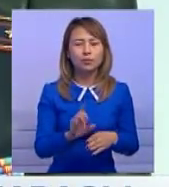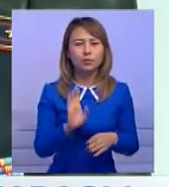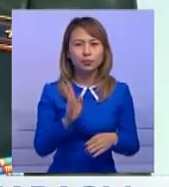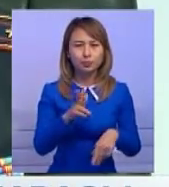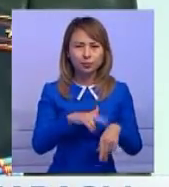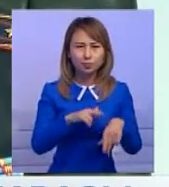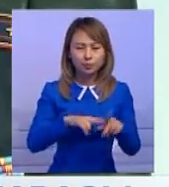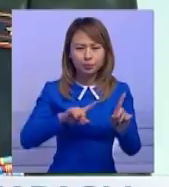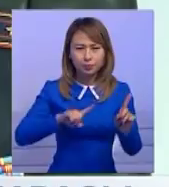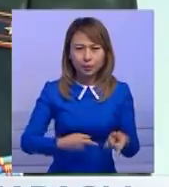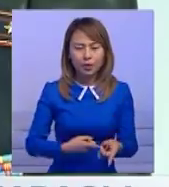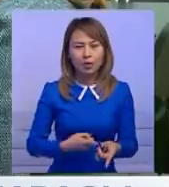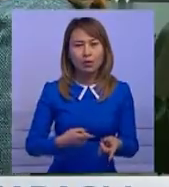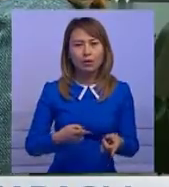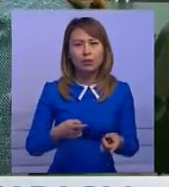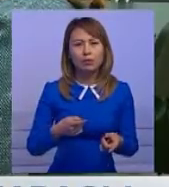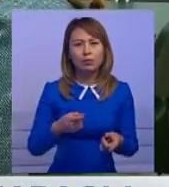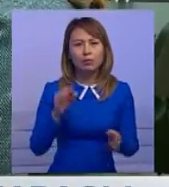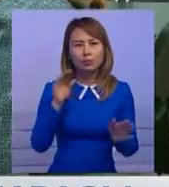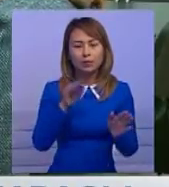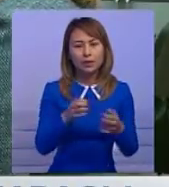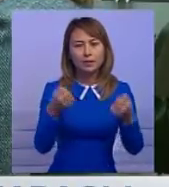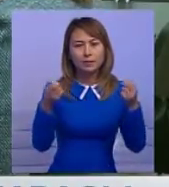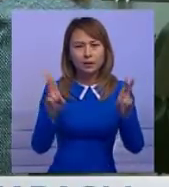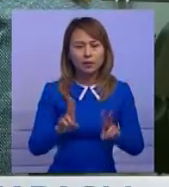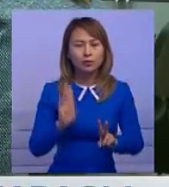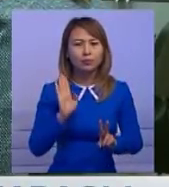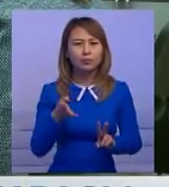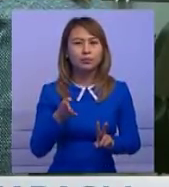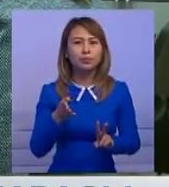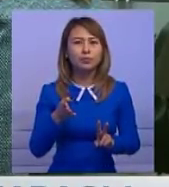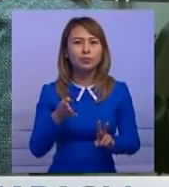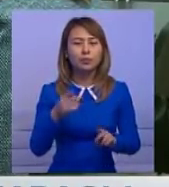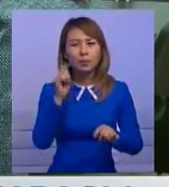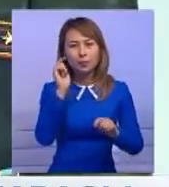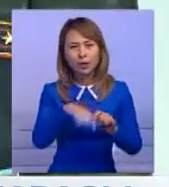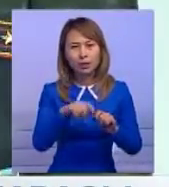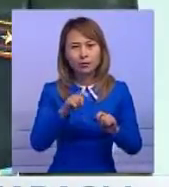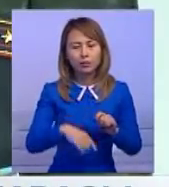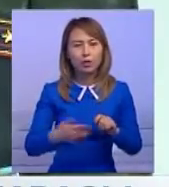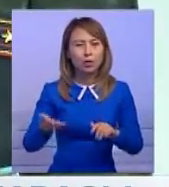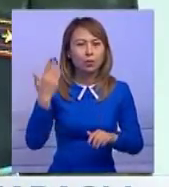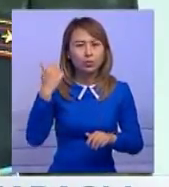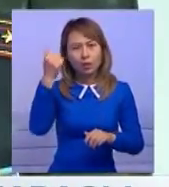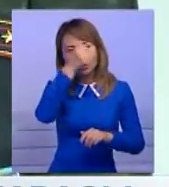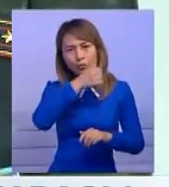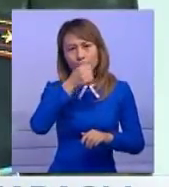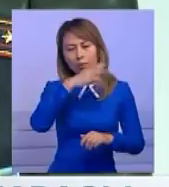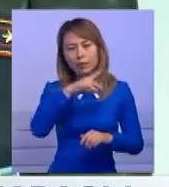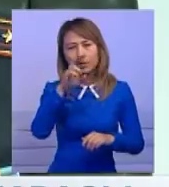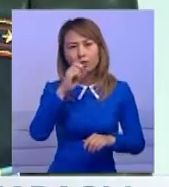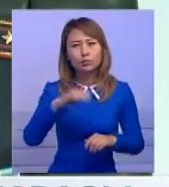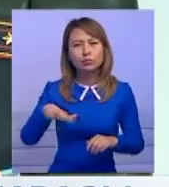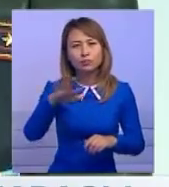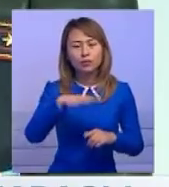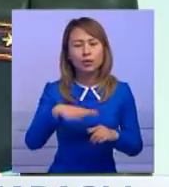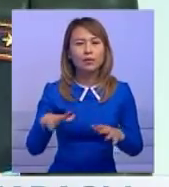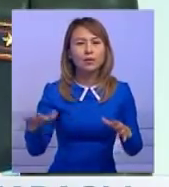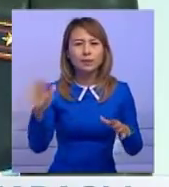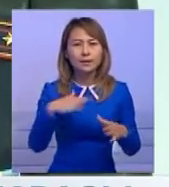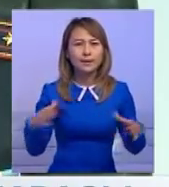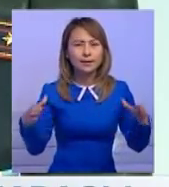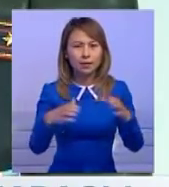патрульдік полициясы жаяу атты жаңағыдай патрульдік полициясын жіберіп отыр. Былтырғы жылы осы саяжайдың тұрғыларын бәрін